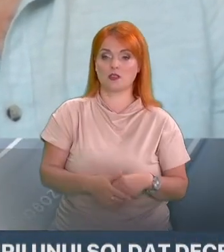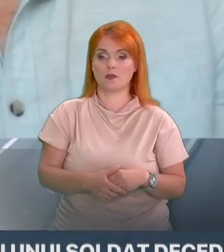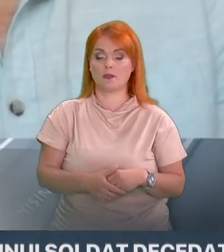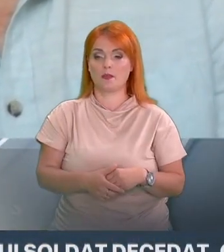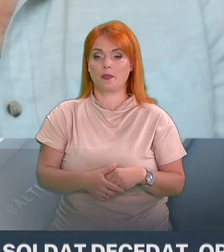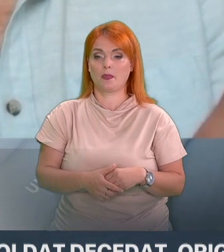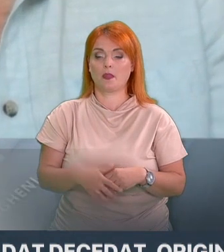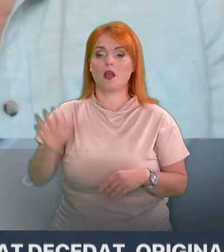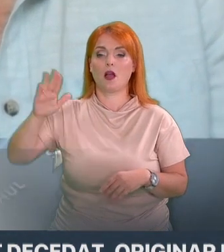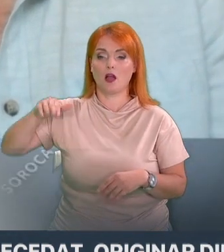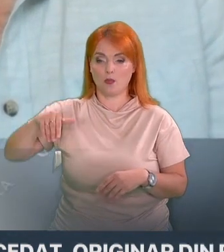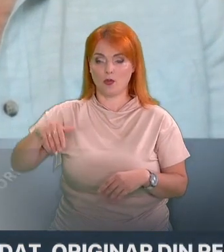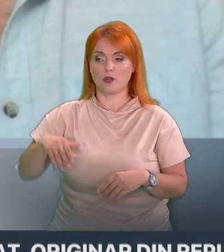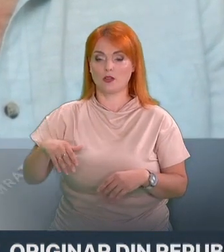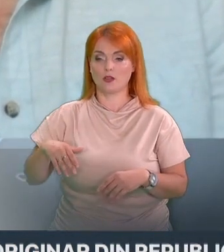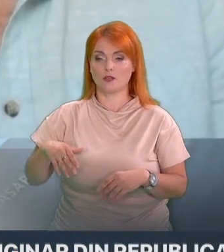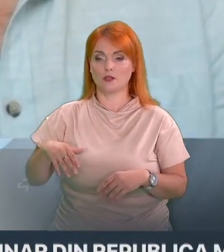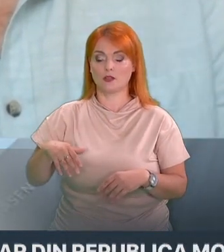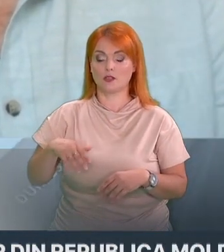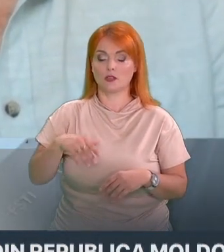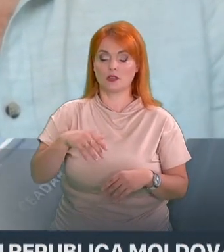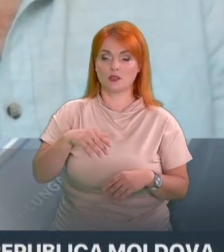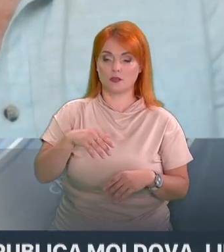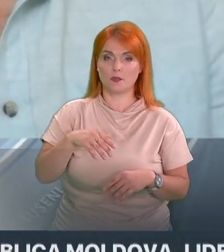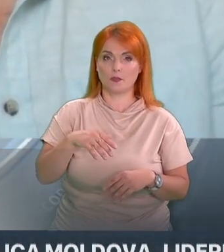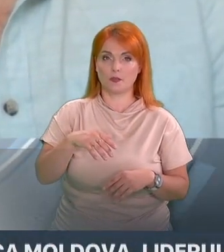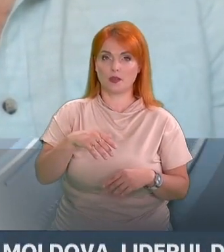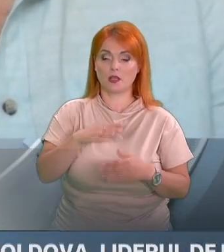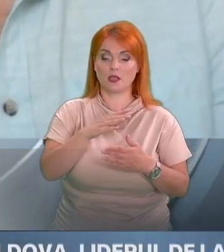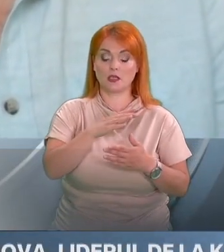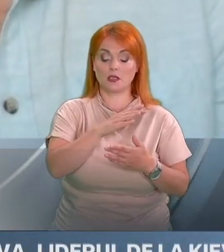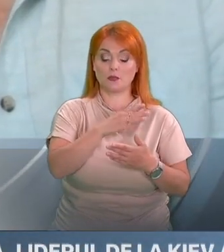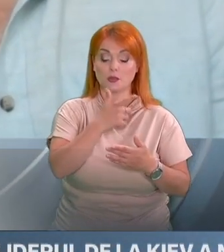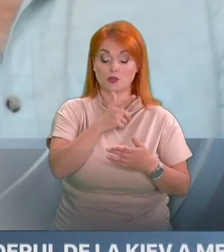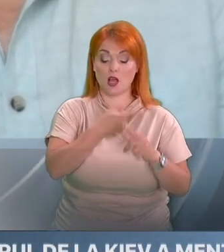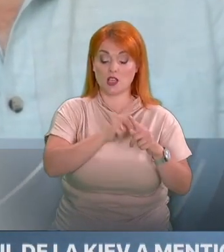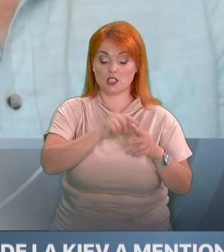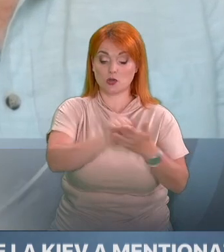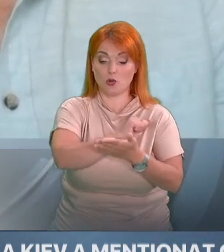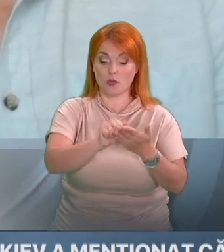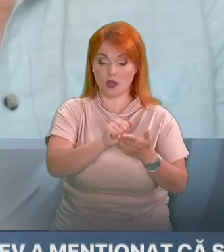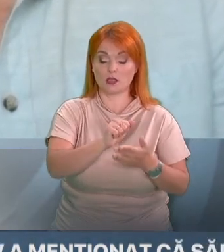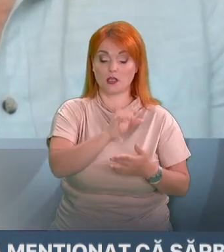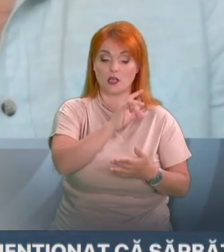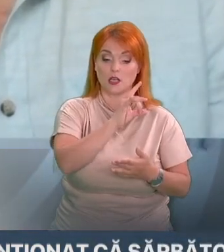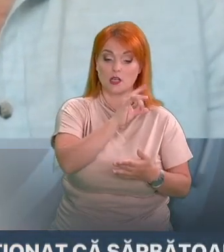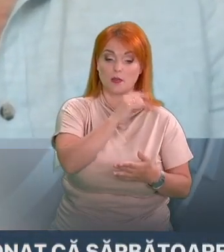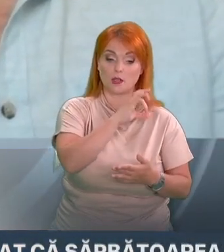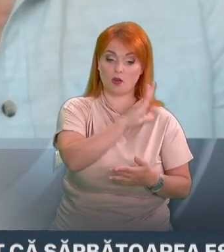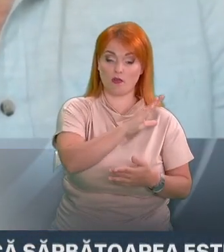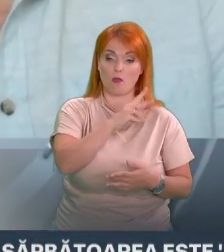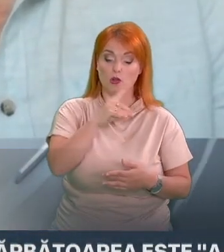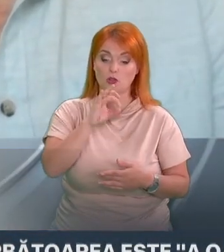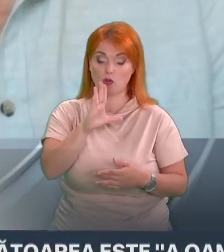aplicare prevederea din articolul 1 al pactului protocolului secret anexă la pactul Ribbentrop-Molotov. Este vorba